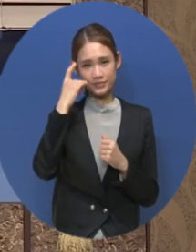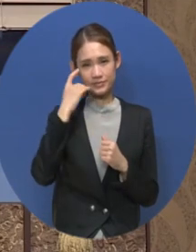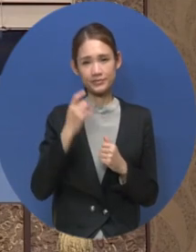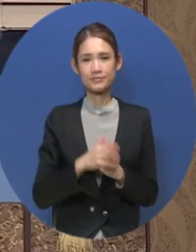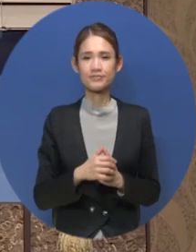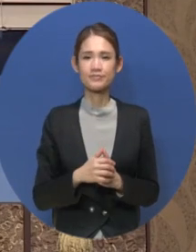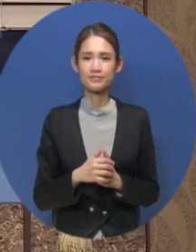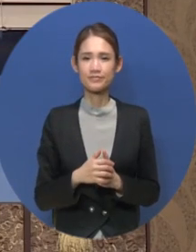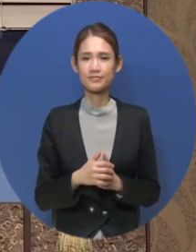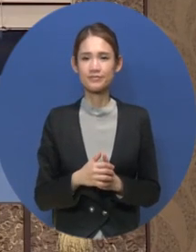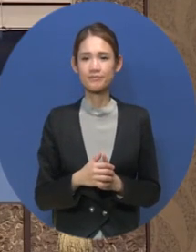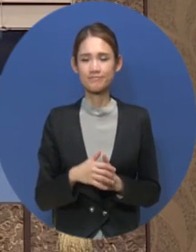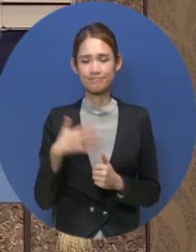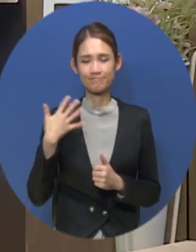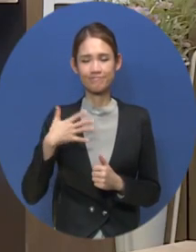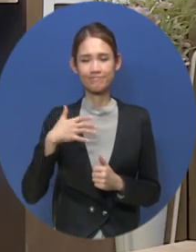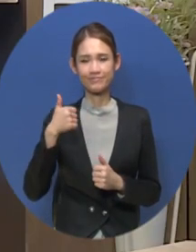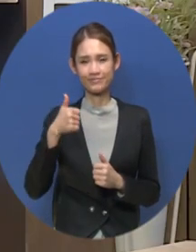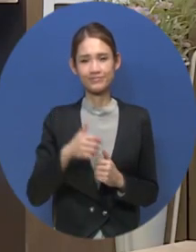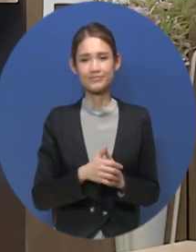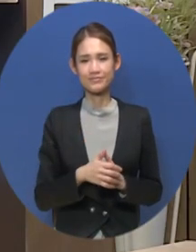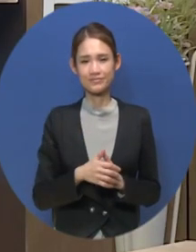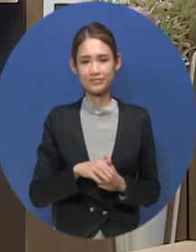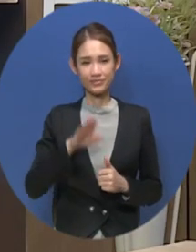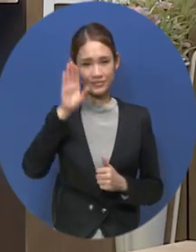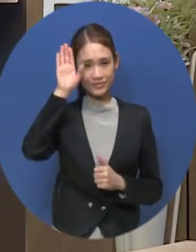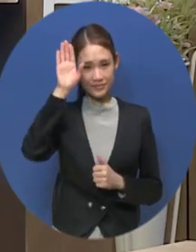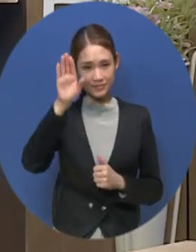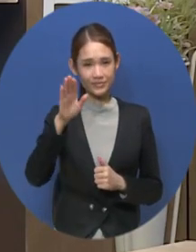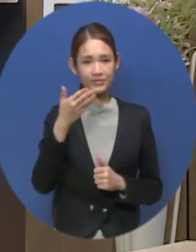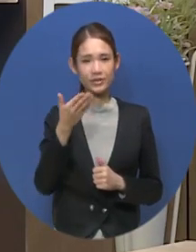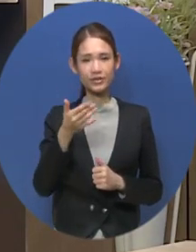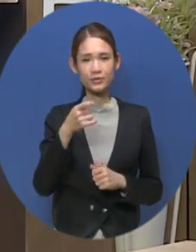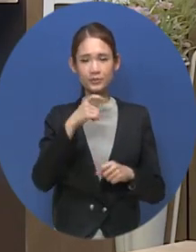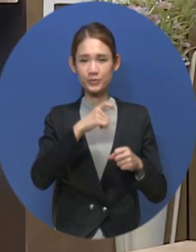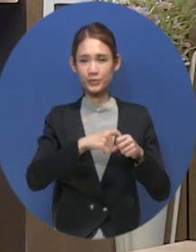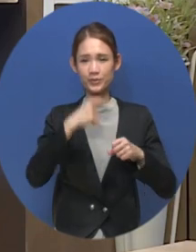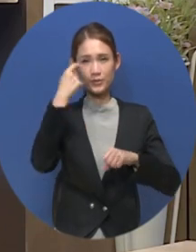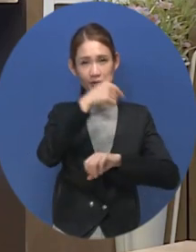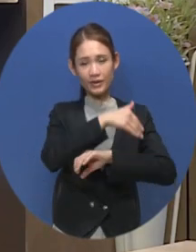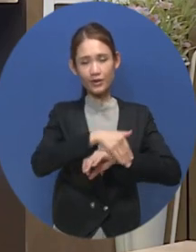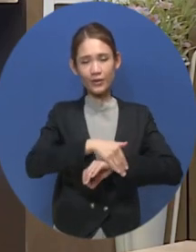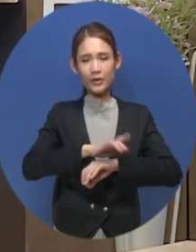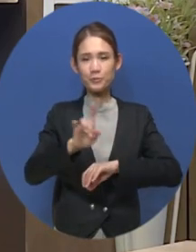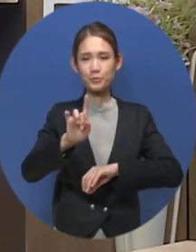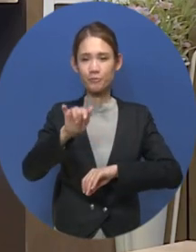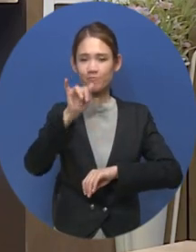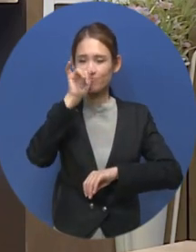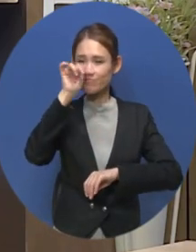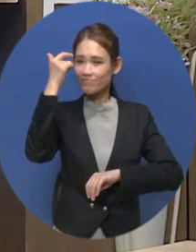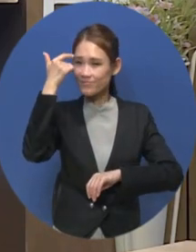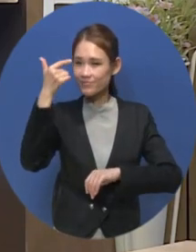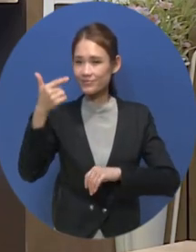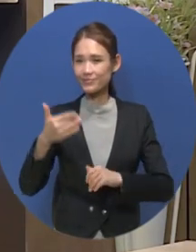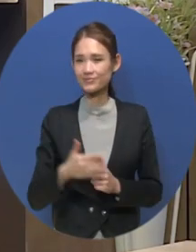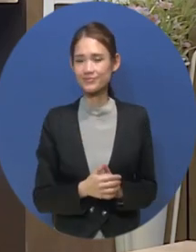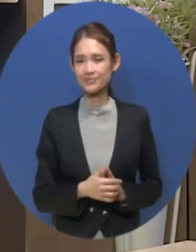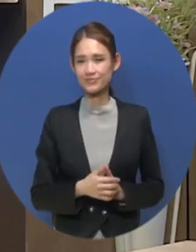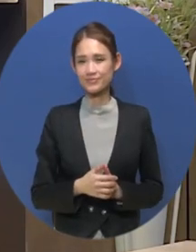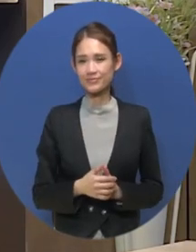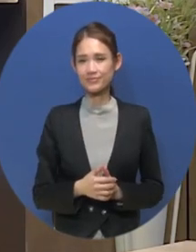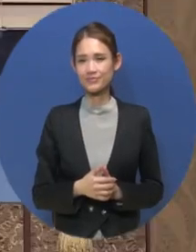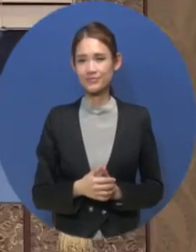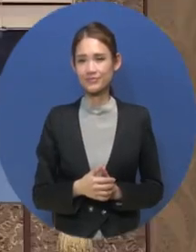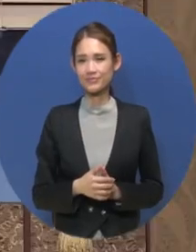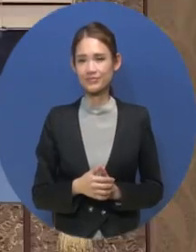생각이 있습니다. 예. 대단하십니다. 그럼 이제 앞으로는 회장님께서는 좀 어떤 목표와 또 계획이 있으신지 궁금합니다.